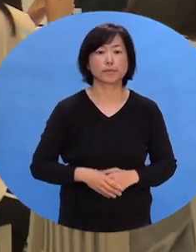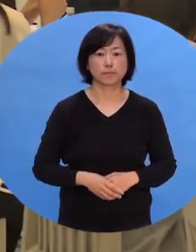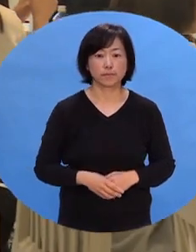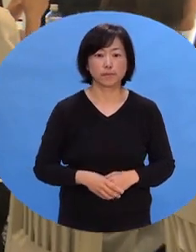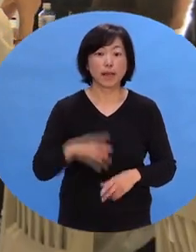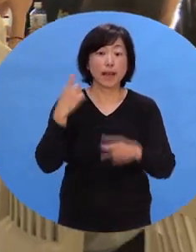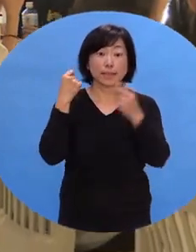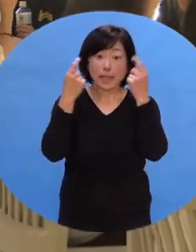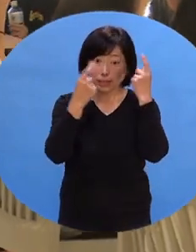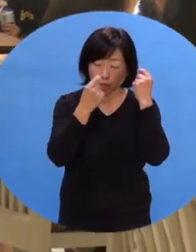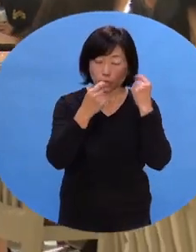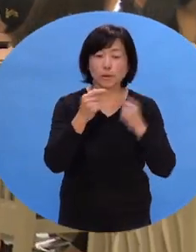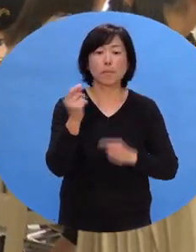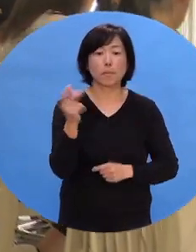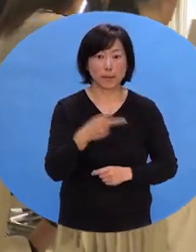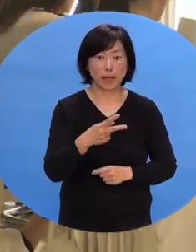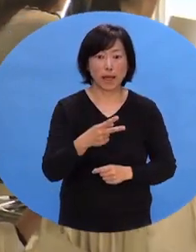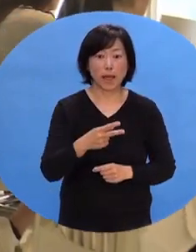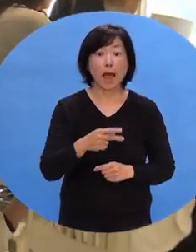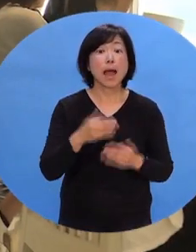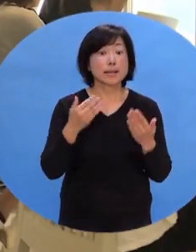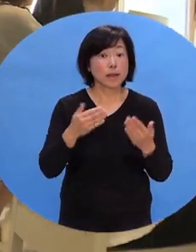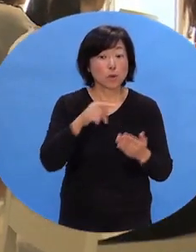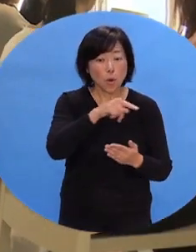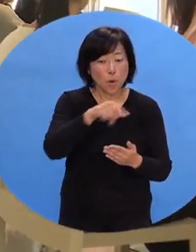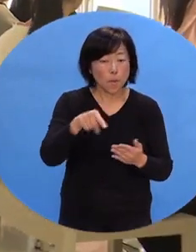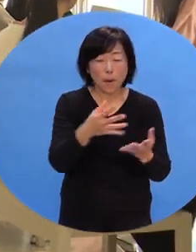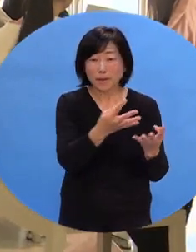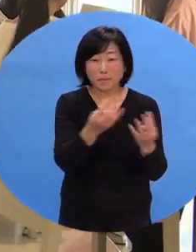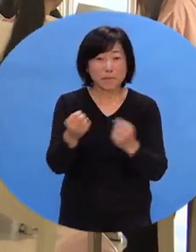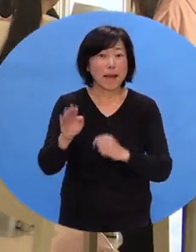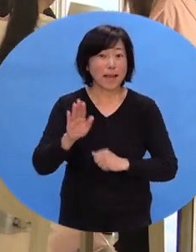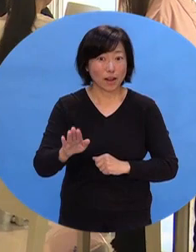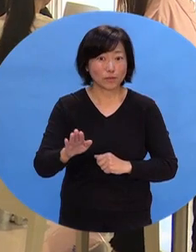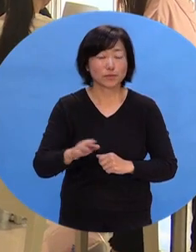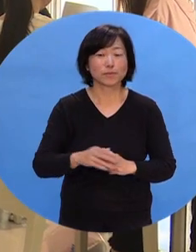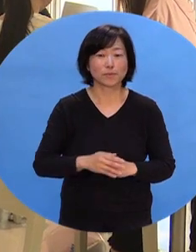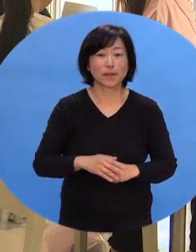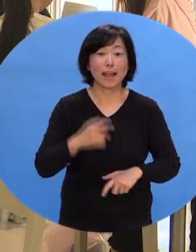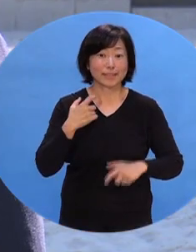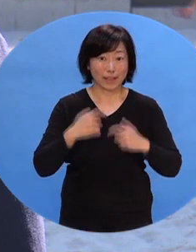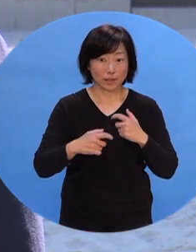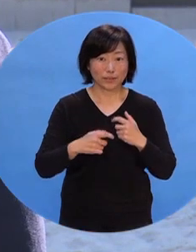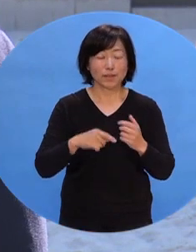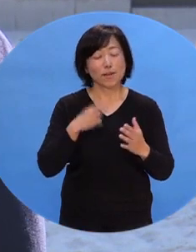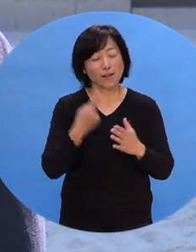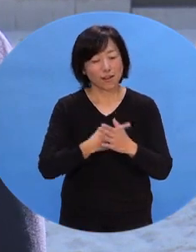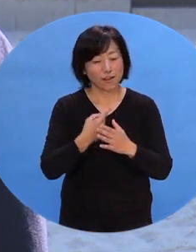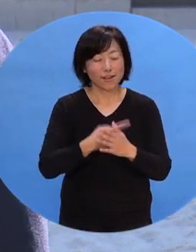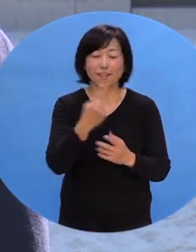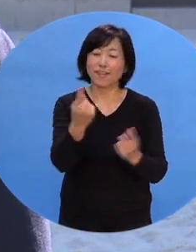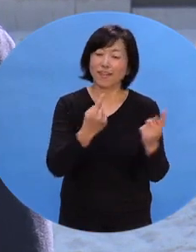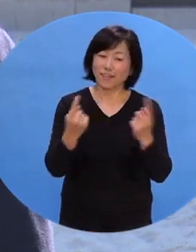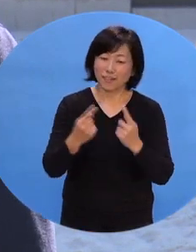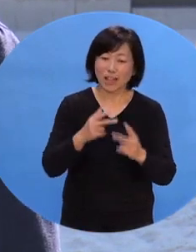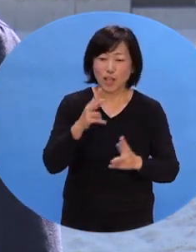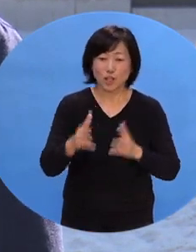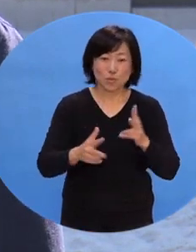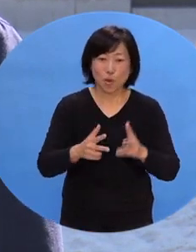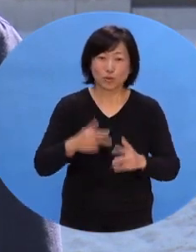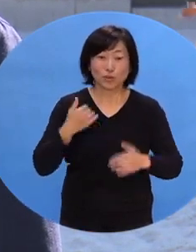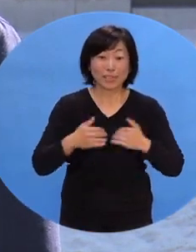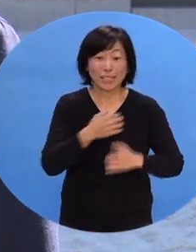大学でありますとか、たくさん学校もありますので、そういった方たちが気軽に来てスポーツを楽しめ